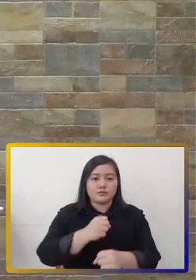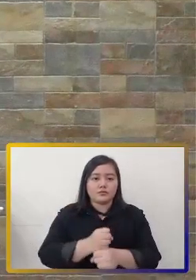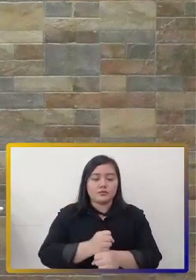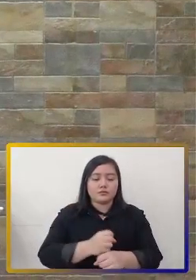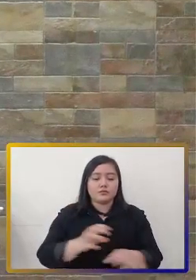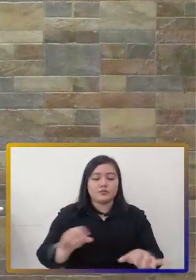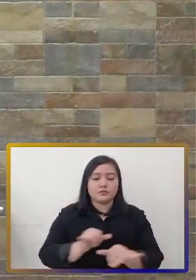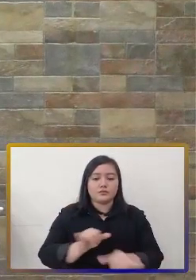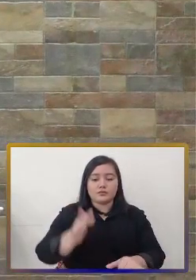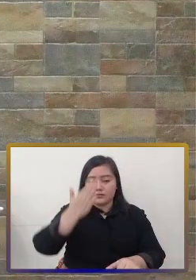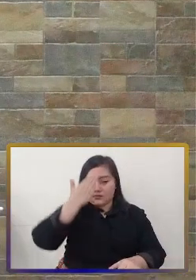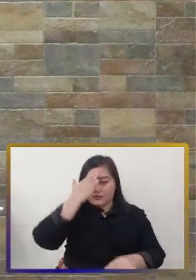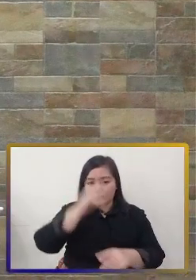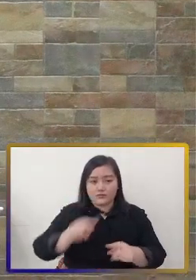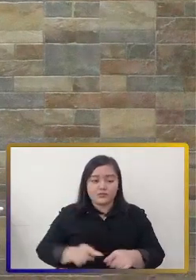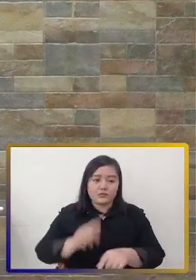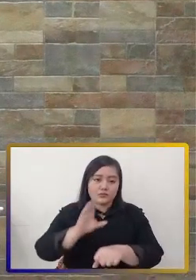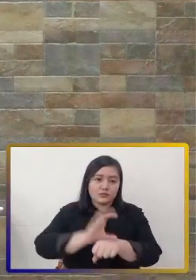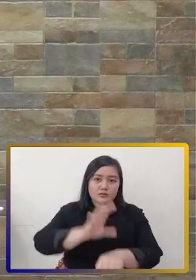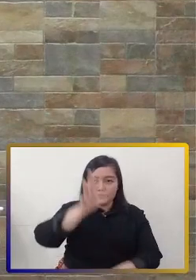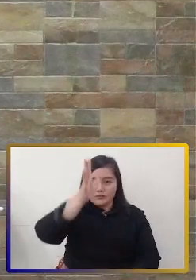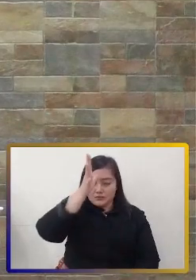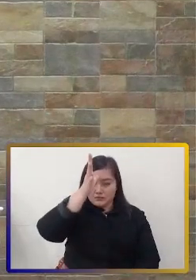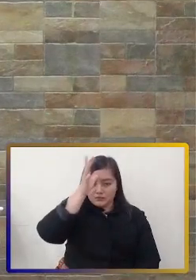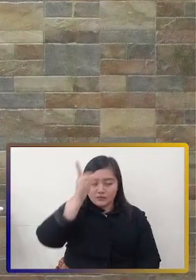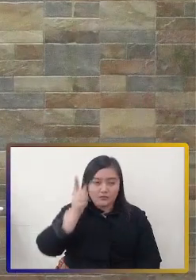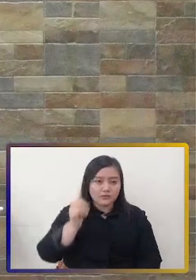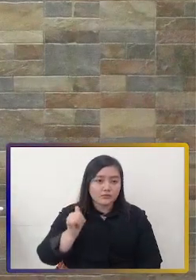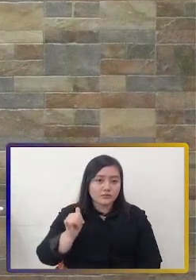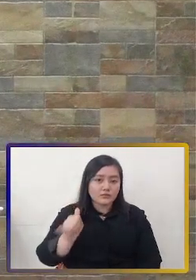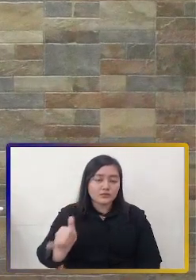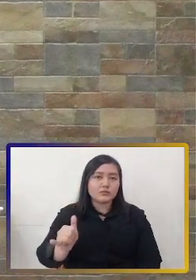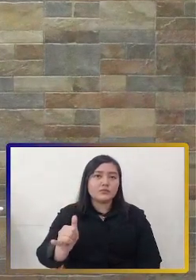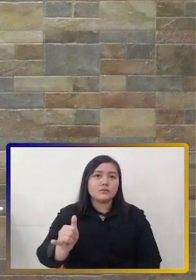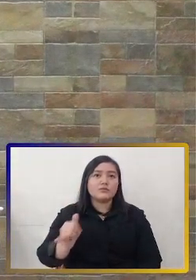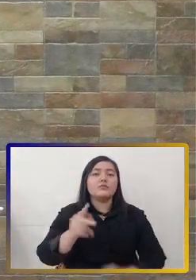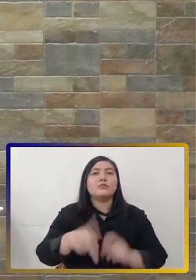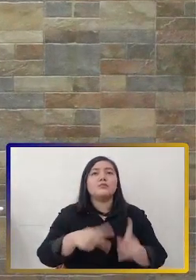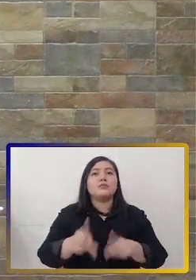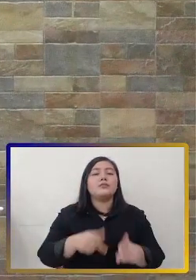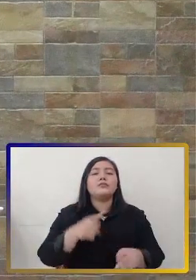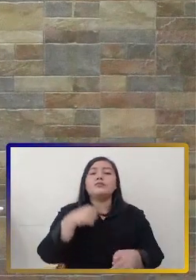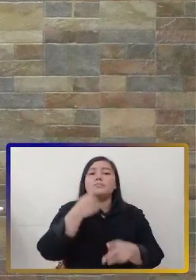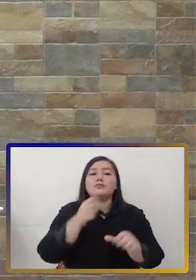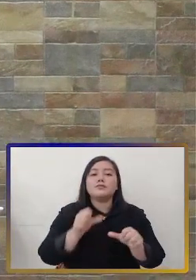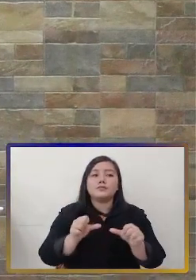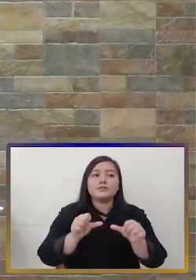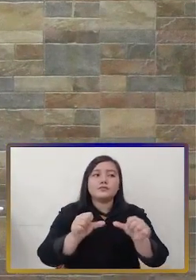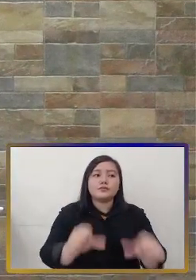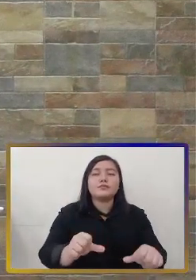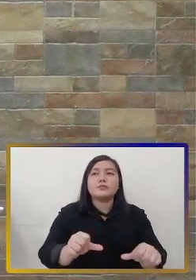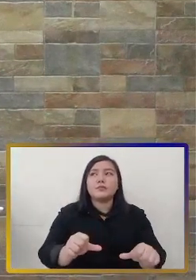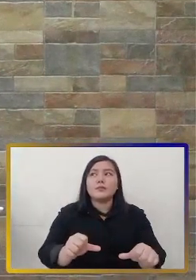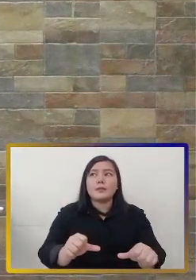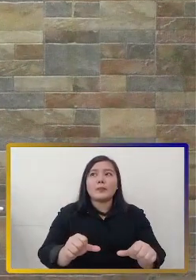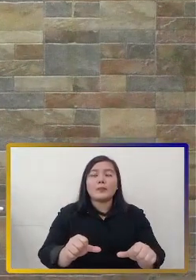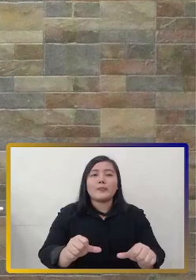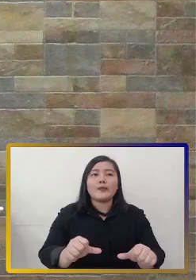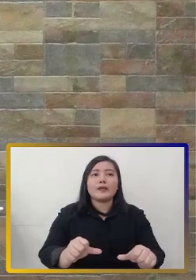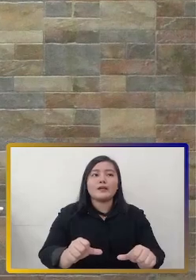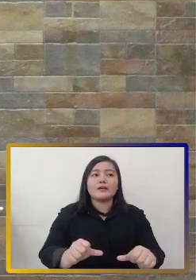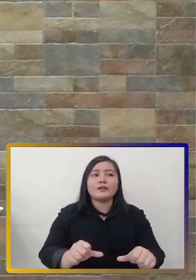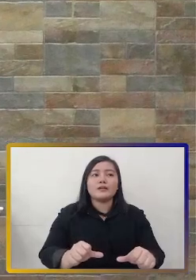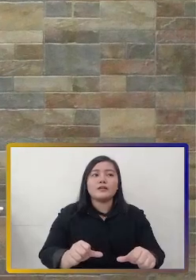church fathers. Sila yung mga nagpatuloy ng mga pinagpatuloy ng